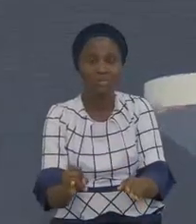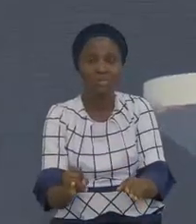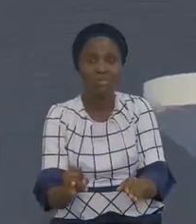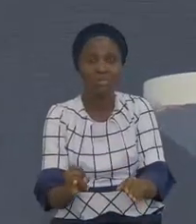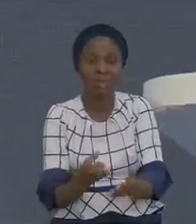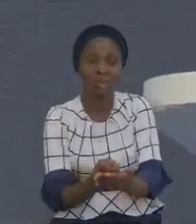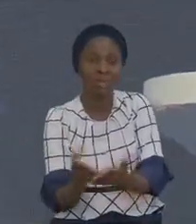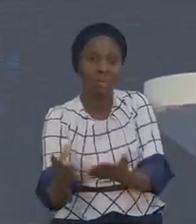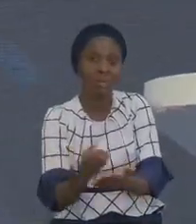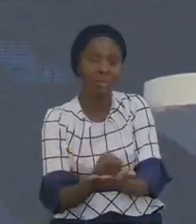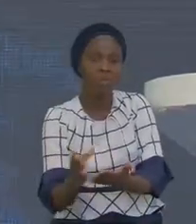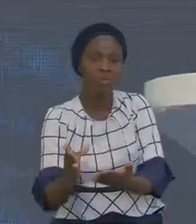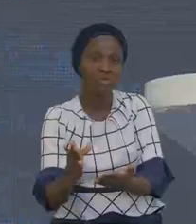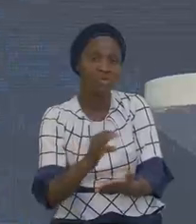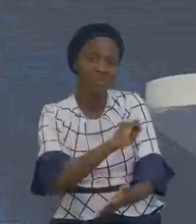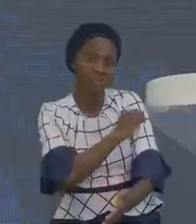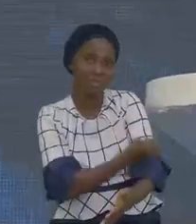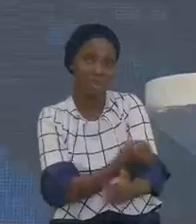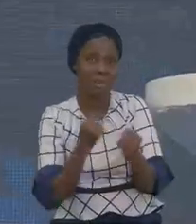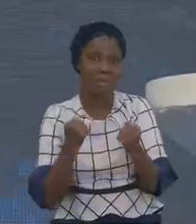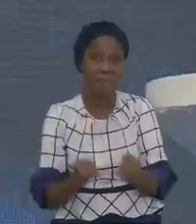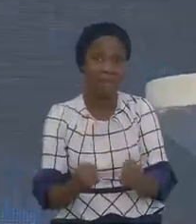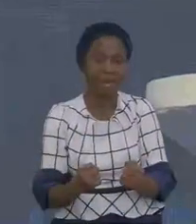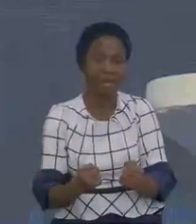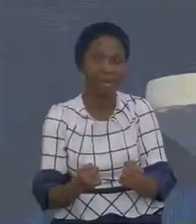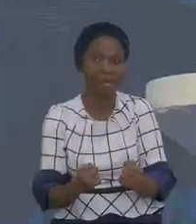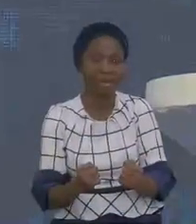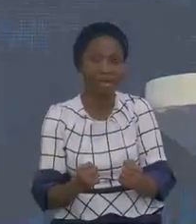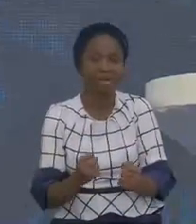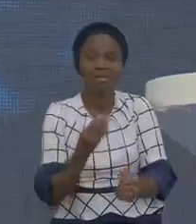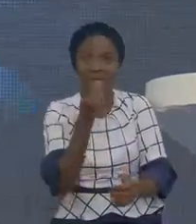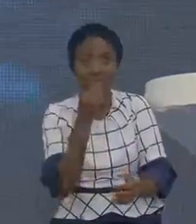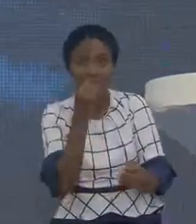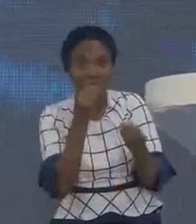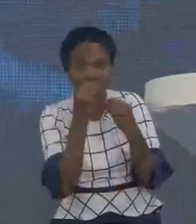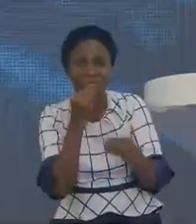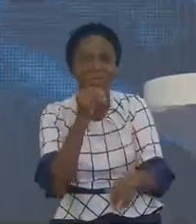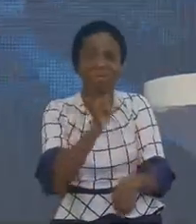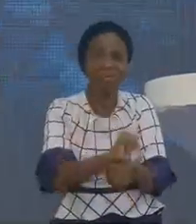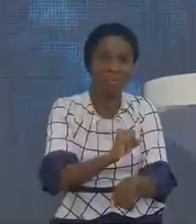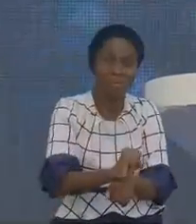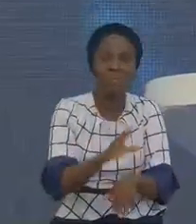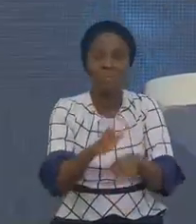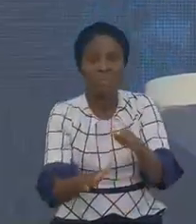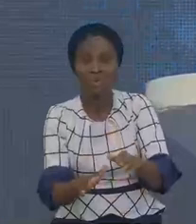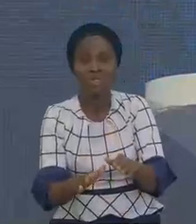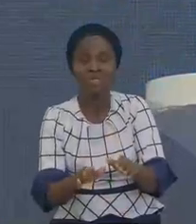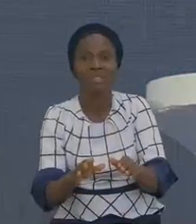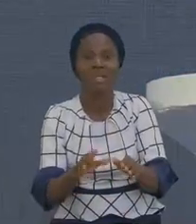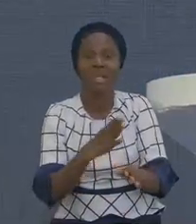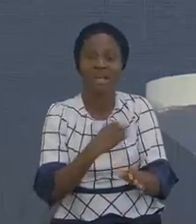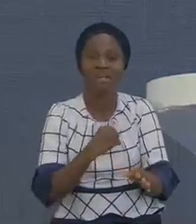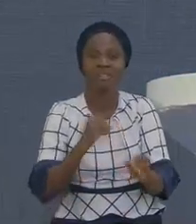manger, marcher, se lever, faire des exercices, mais il n'y a pas de preuve qu'une meilleure